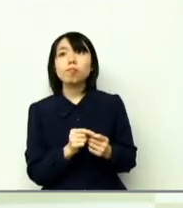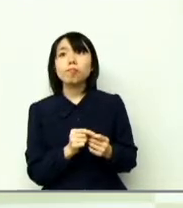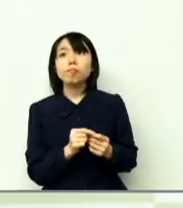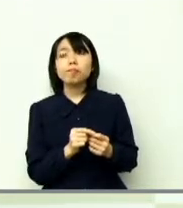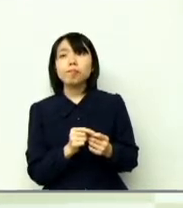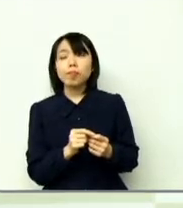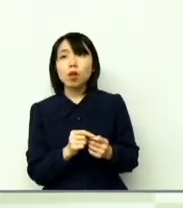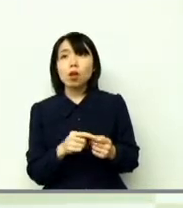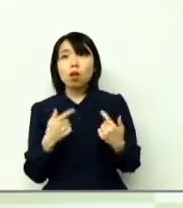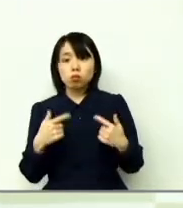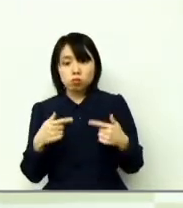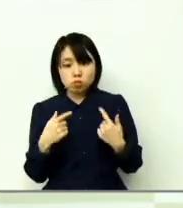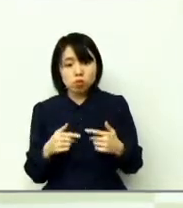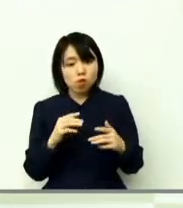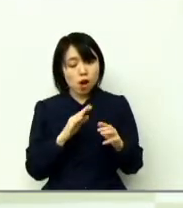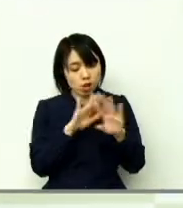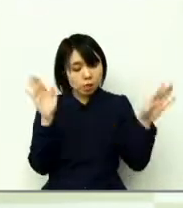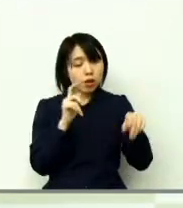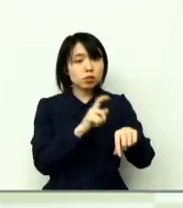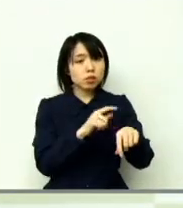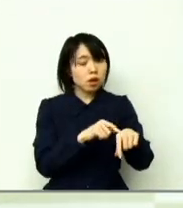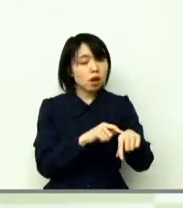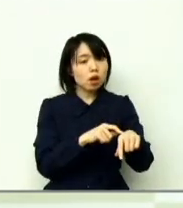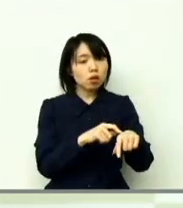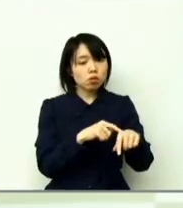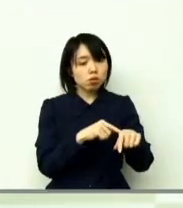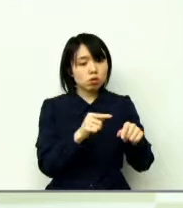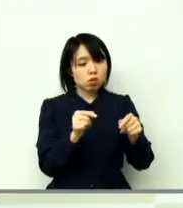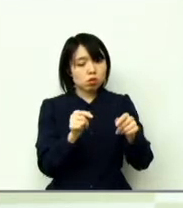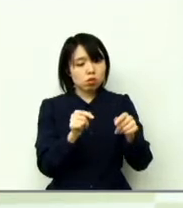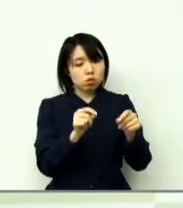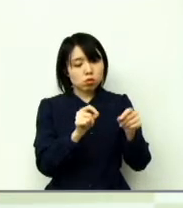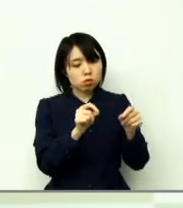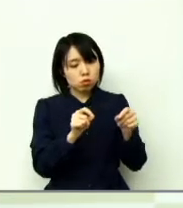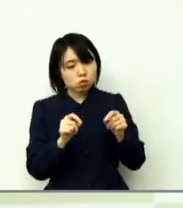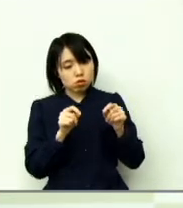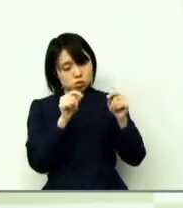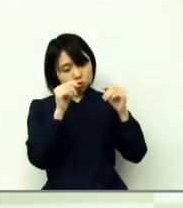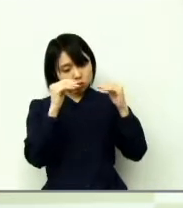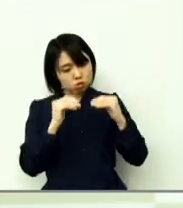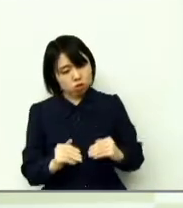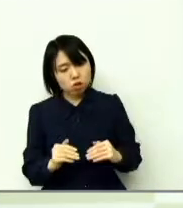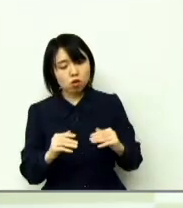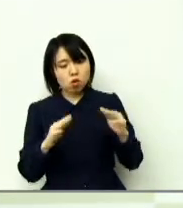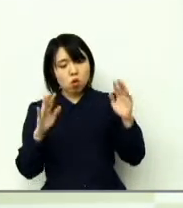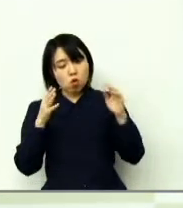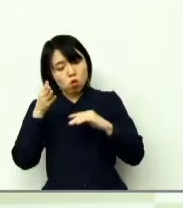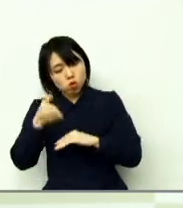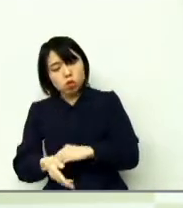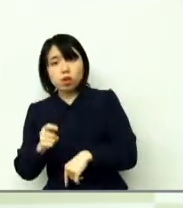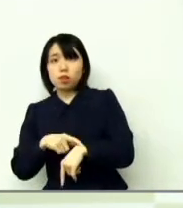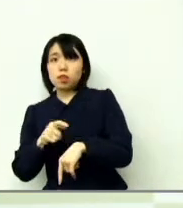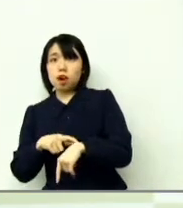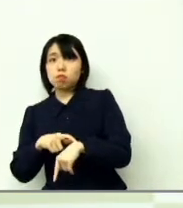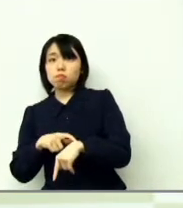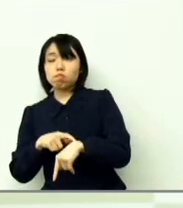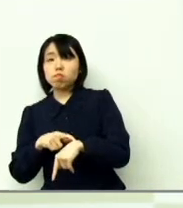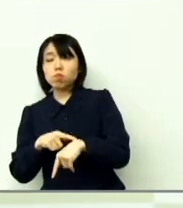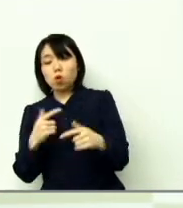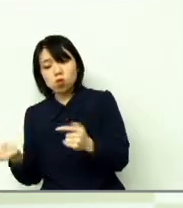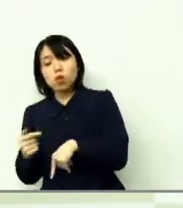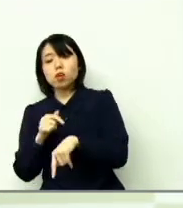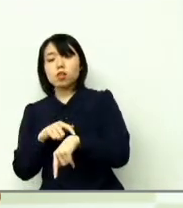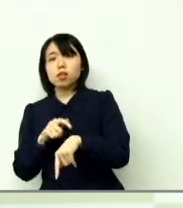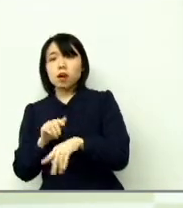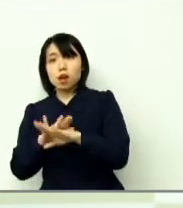通常の始業時間よりも遅く出勤をして、まあ、それに対応していくという、まあ、取り組みであったり、例